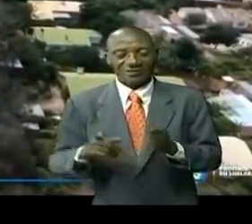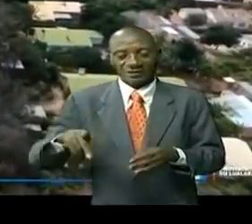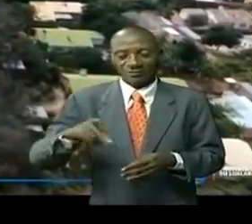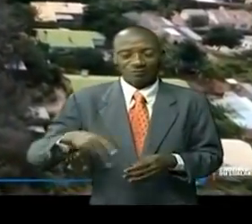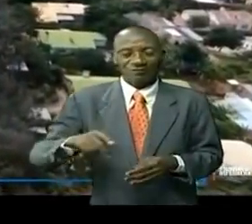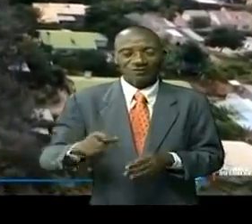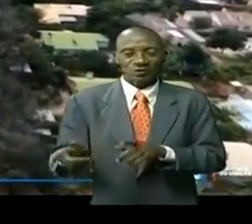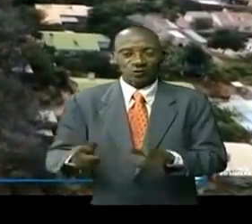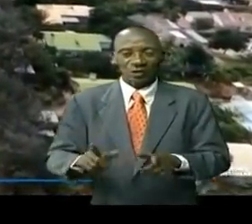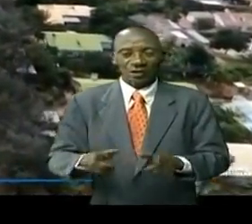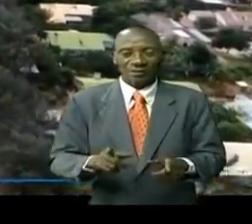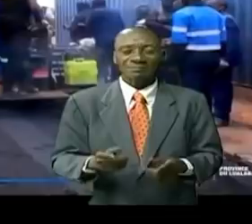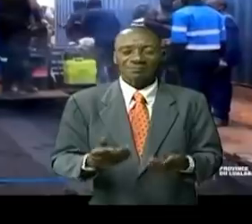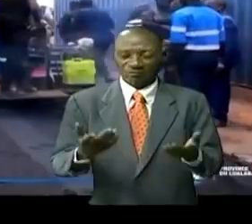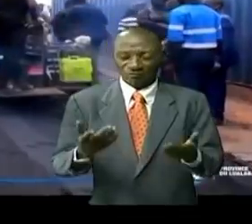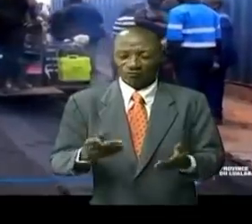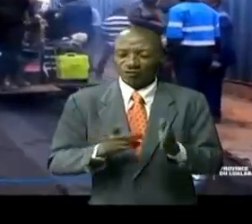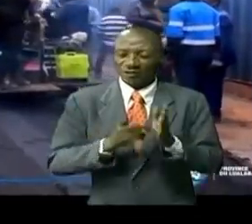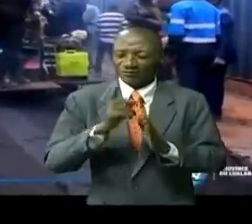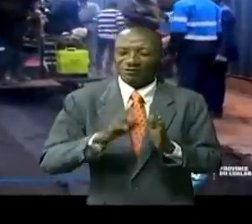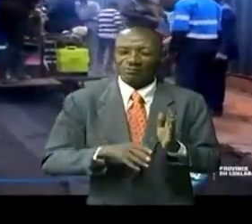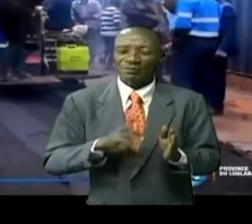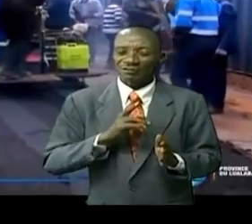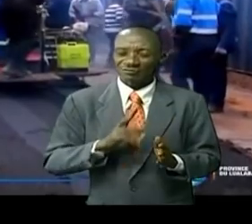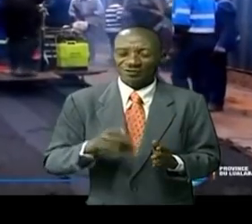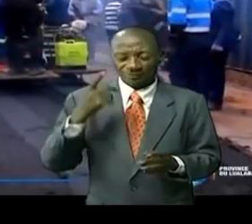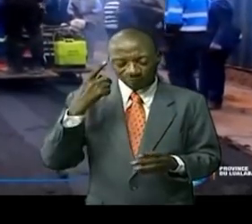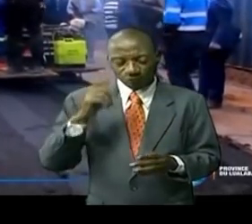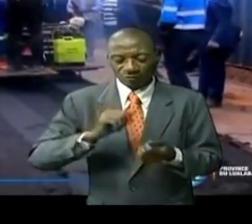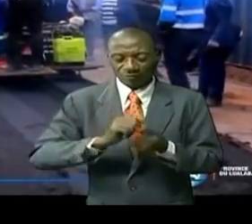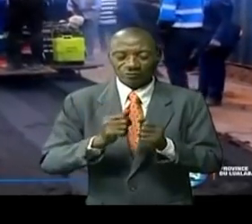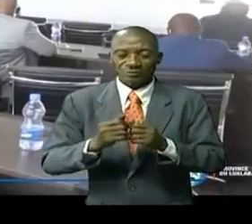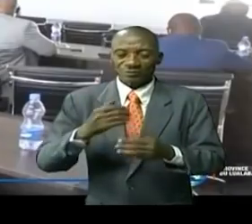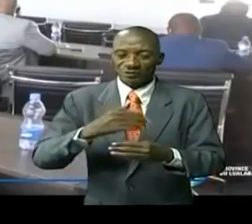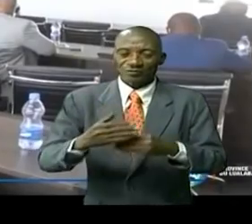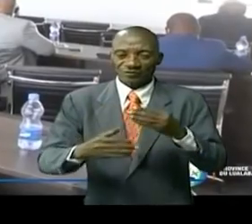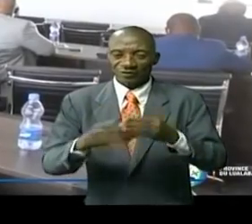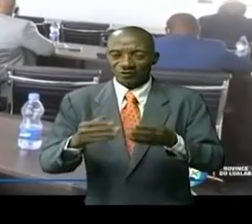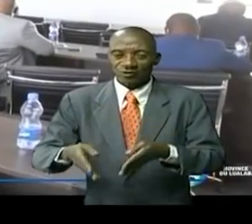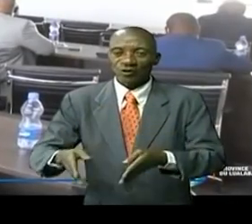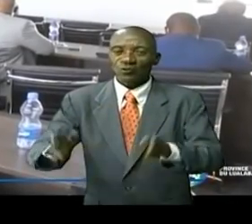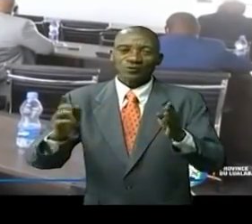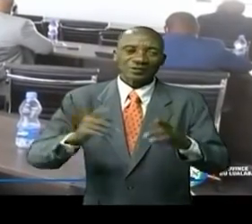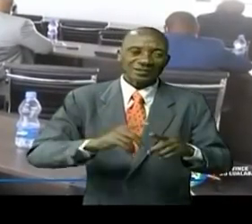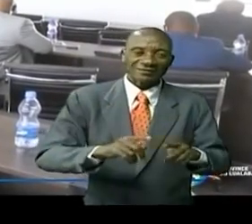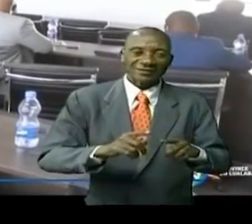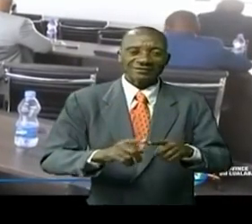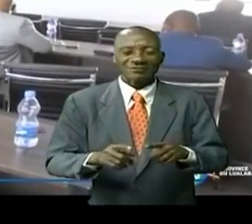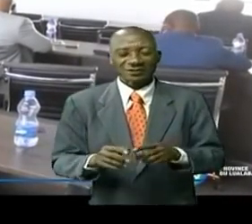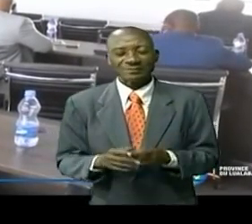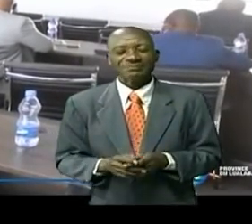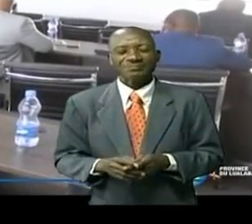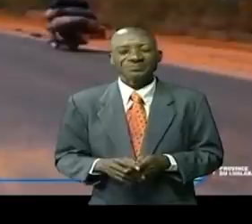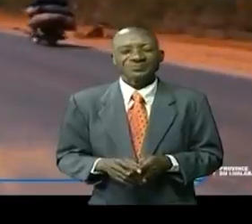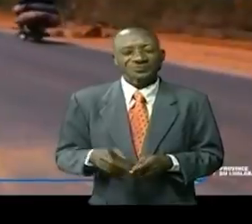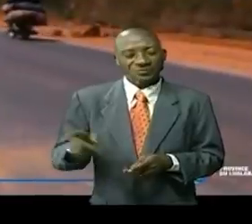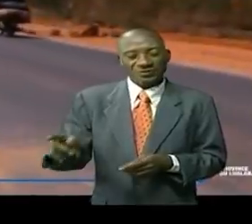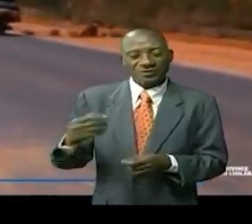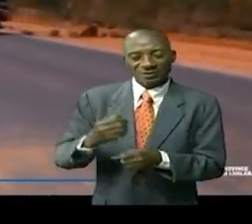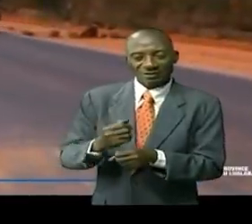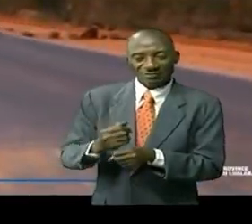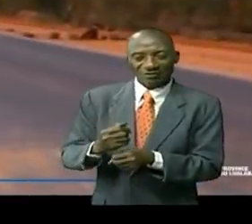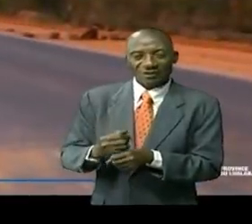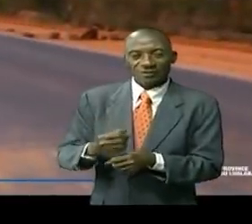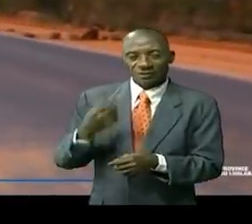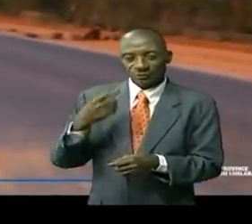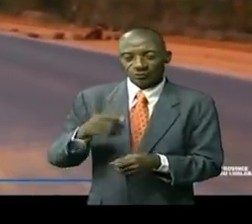un développement exponentiel dans le secteur des infrastructures. Déterminée à respecter le délai, dans l'exécution des travaux de construction et réhabilitation des